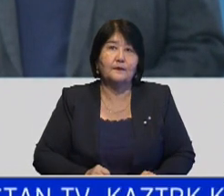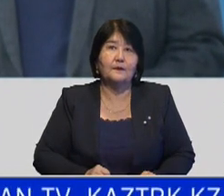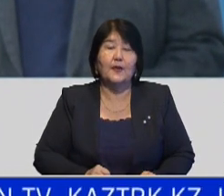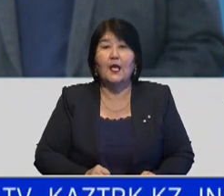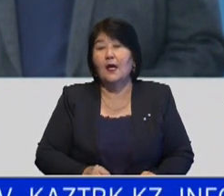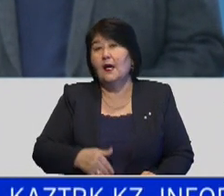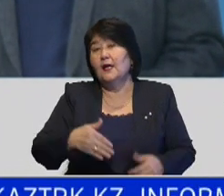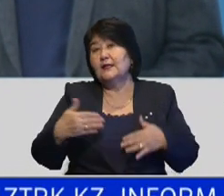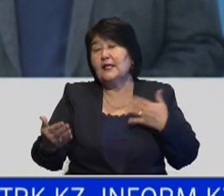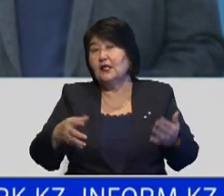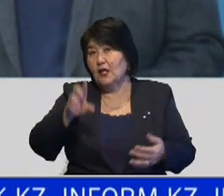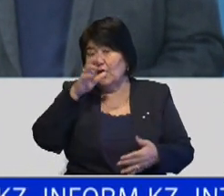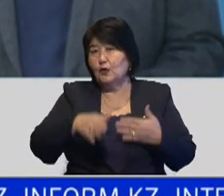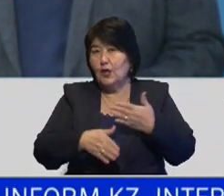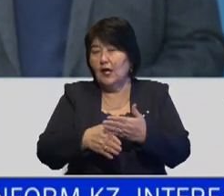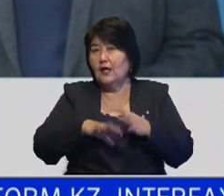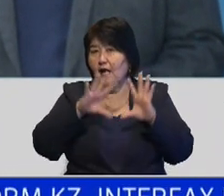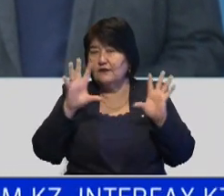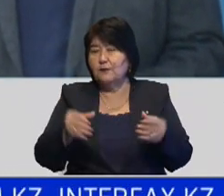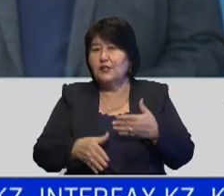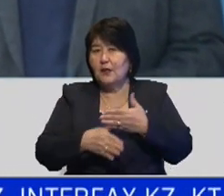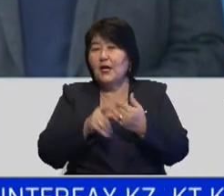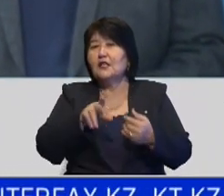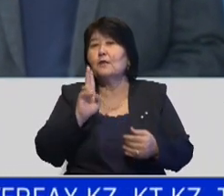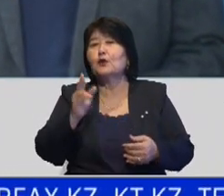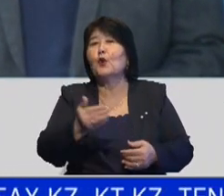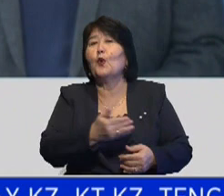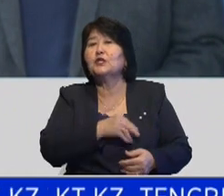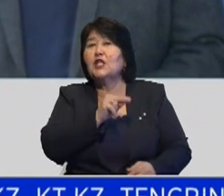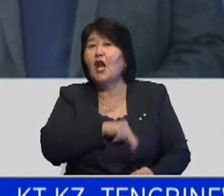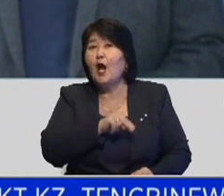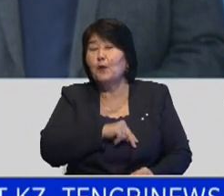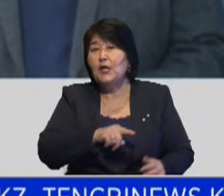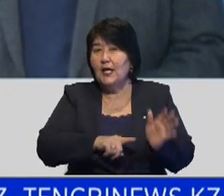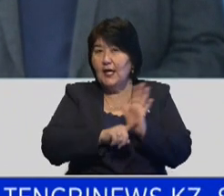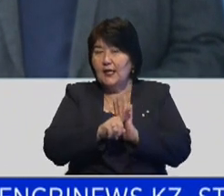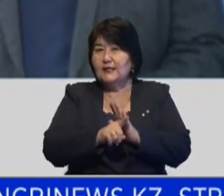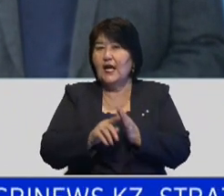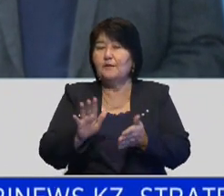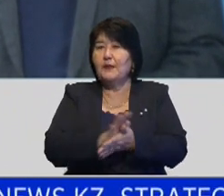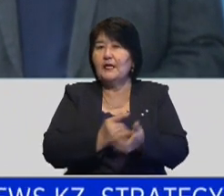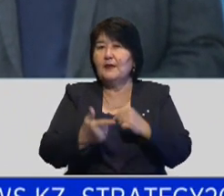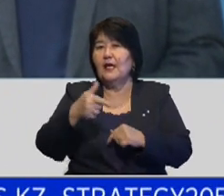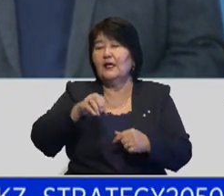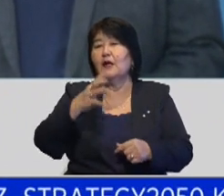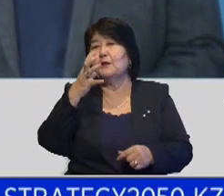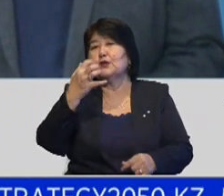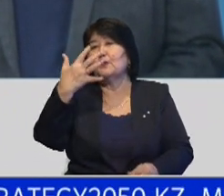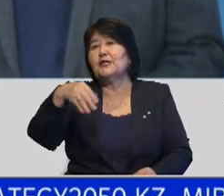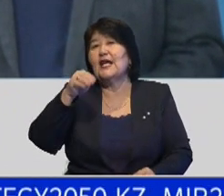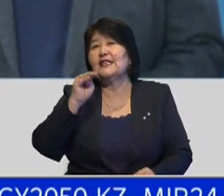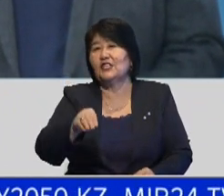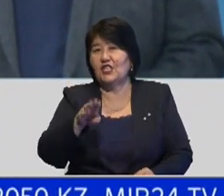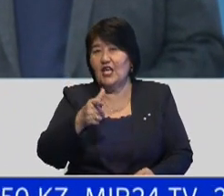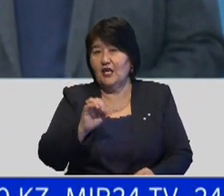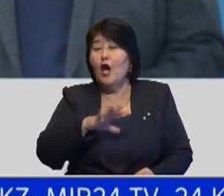Со стороны государства оказывается всемерная поддержка тем, кто хочет работать. Сначала безвозвратный грант составлял 550 тысяч